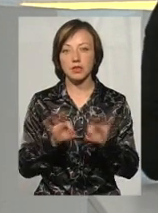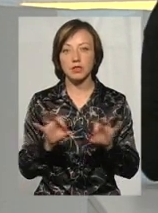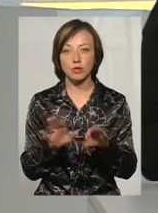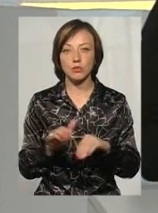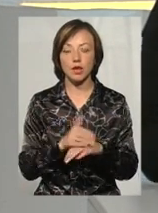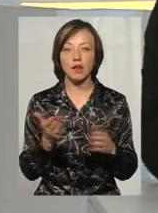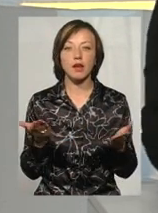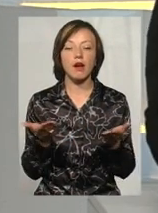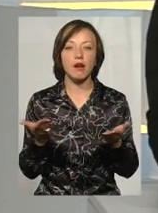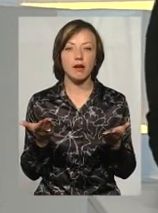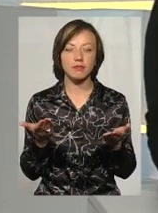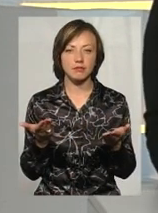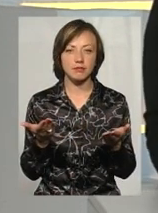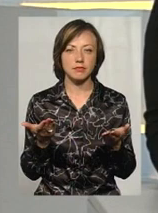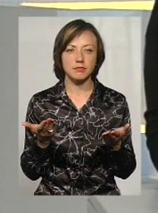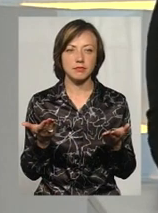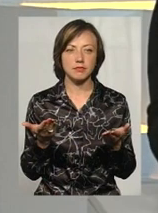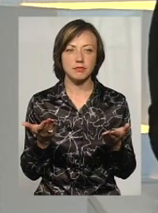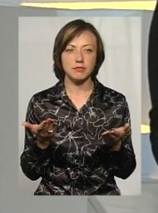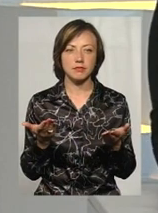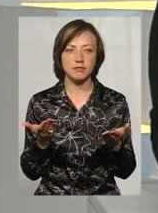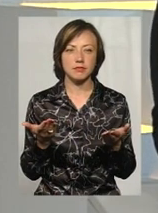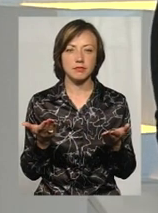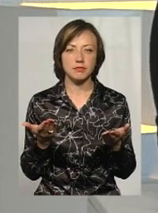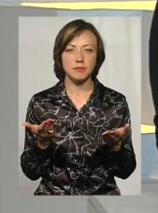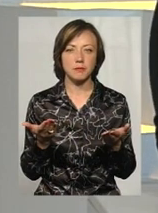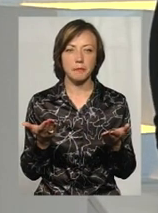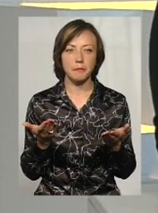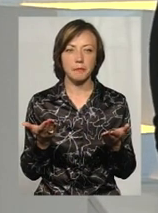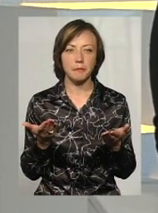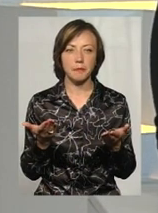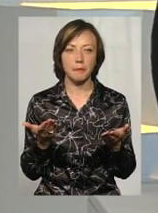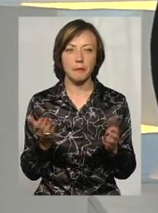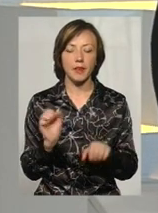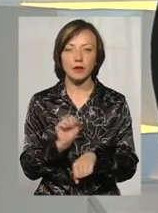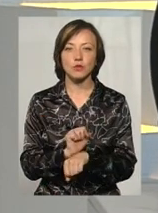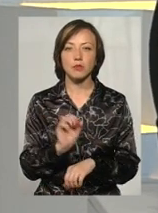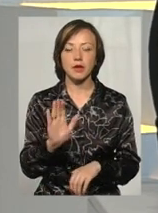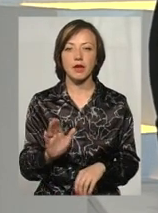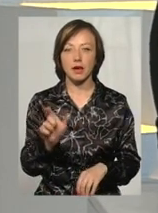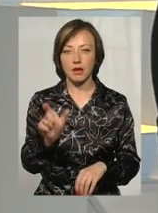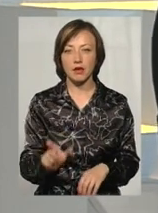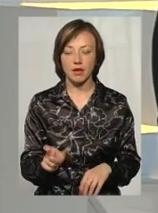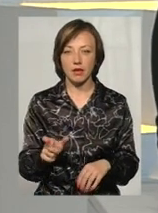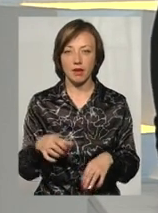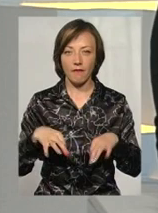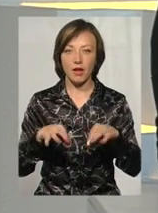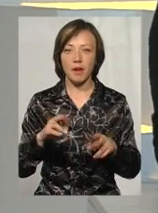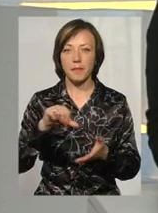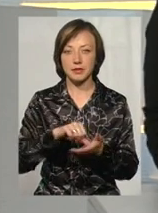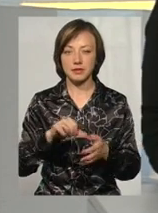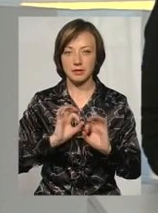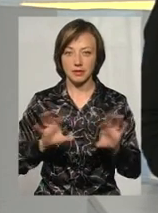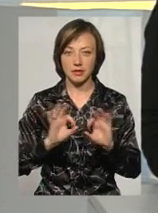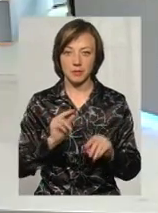яка візитівка людини з дорожньої поліції, яка зупиняє так автомобіліста? Що необхідно зробити, як представитись?